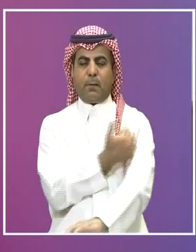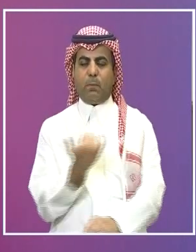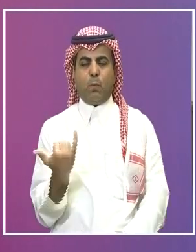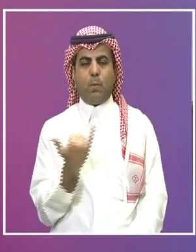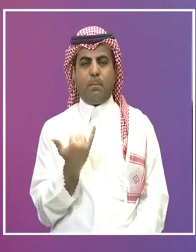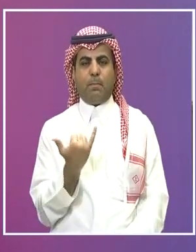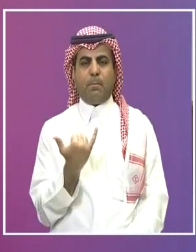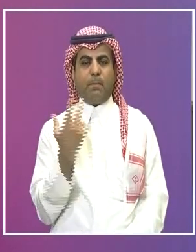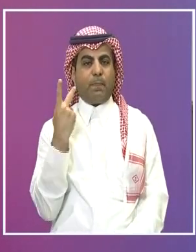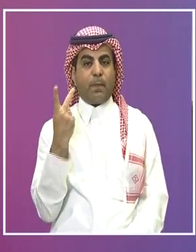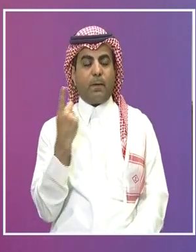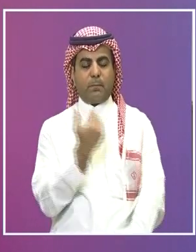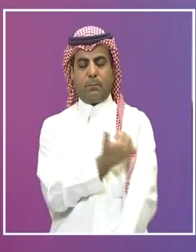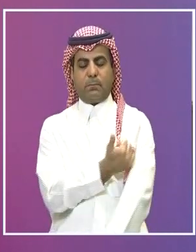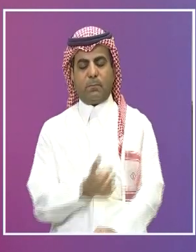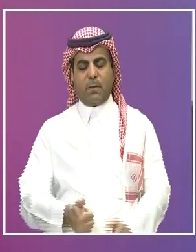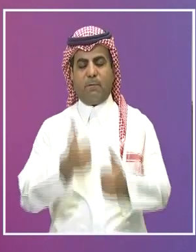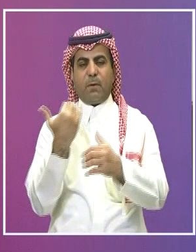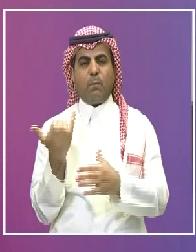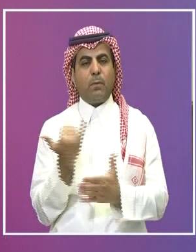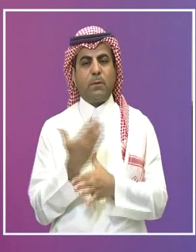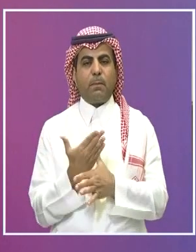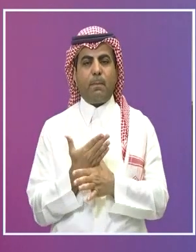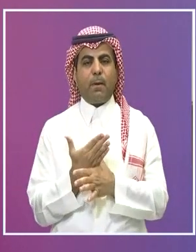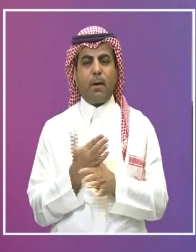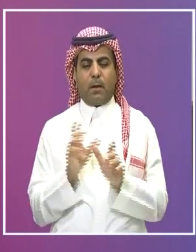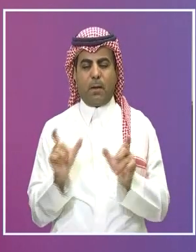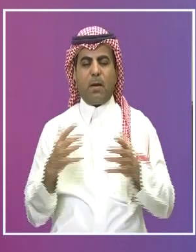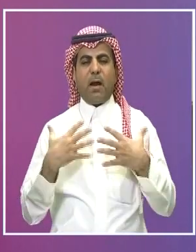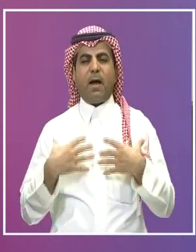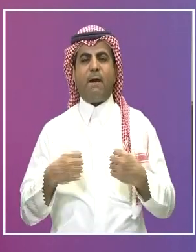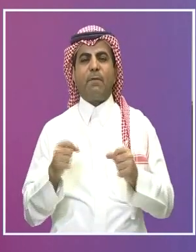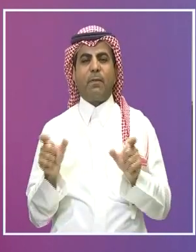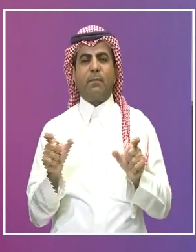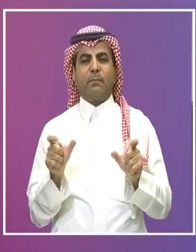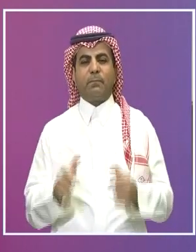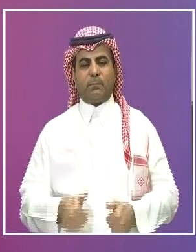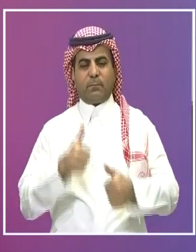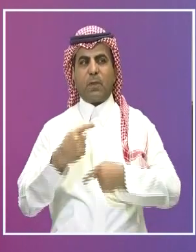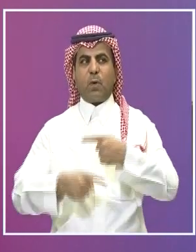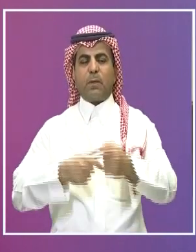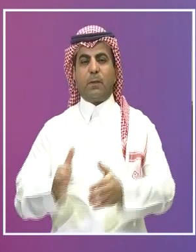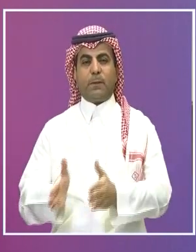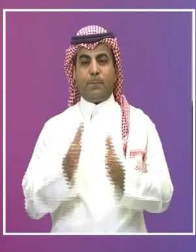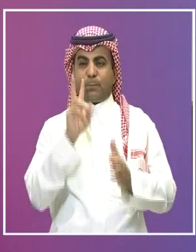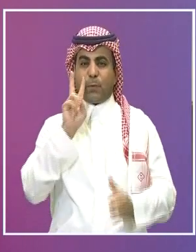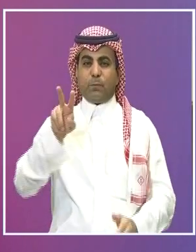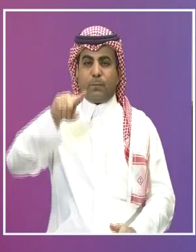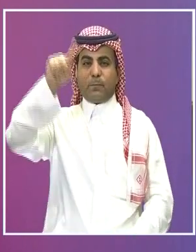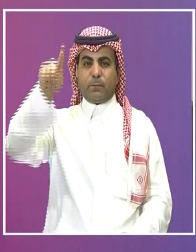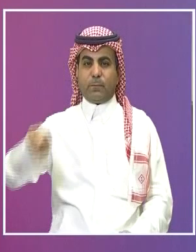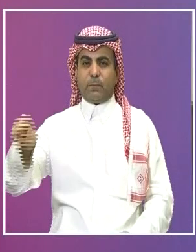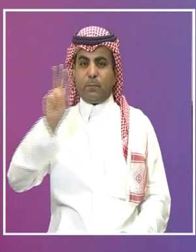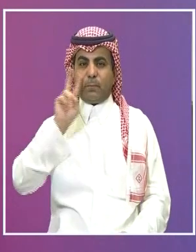أهم الأمور في المراحل الحالية، ولنحافظ على ما نكسبه حاليا من اتجاهات إيجابية ونواصلها. هذه المؤشرات بطبيعة